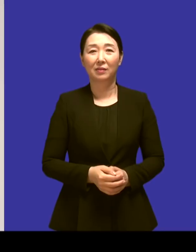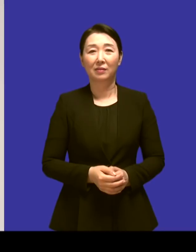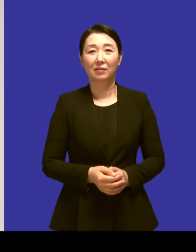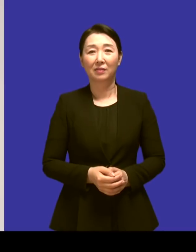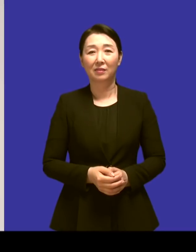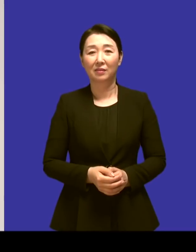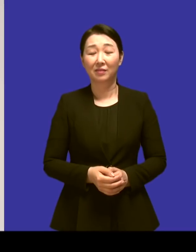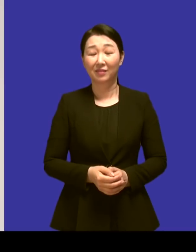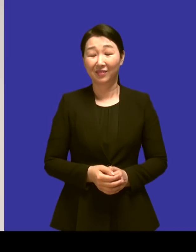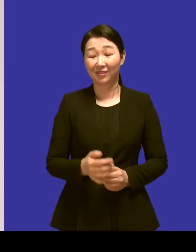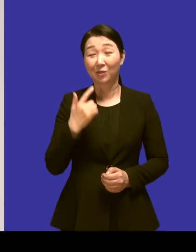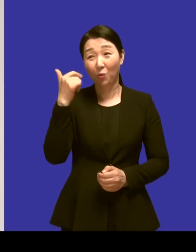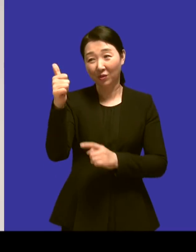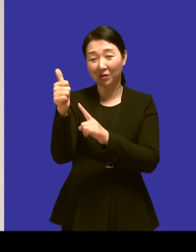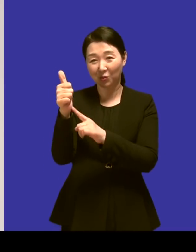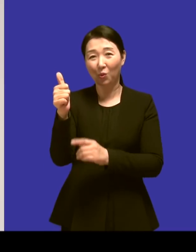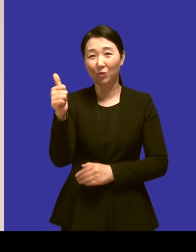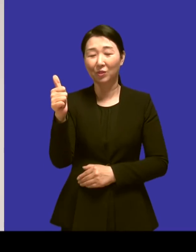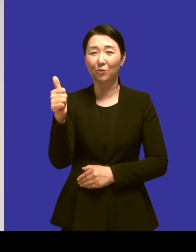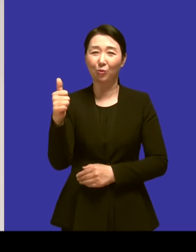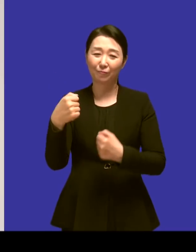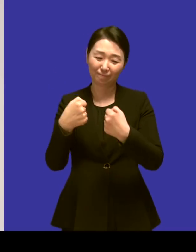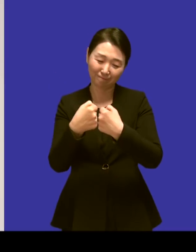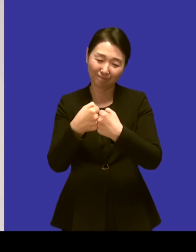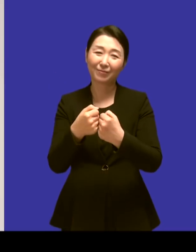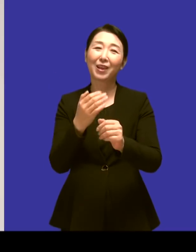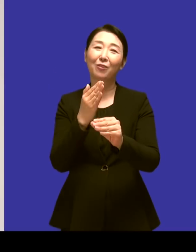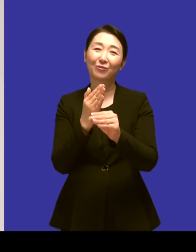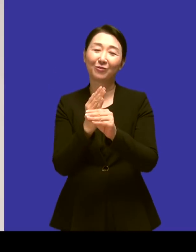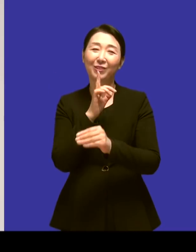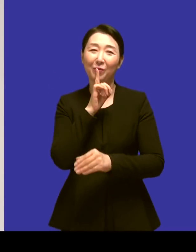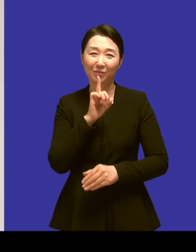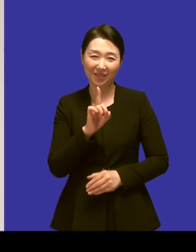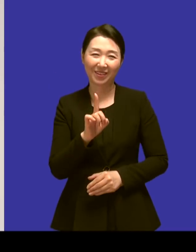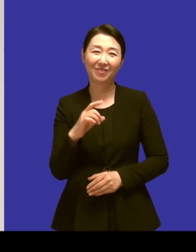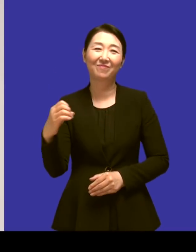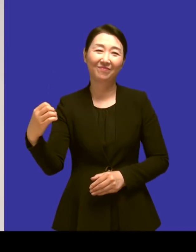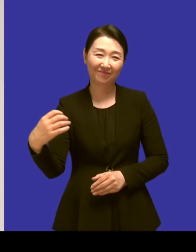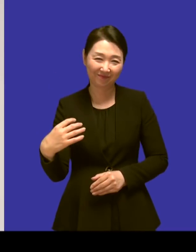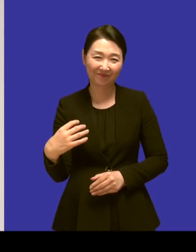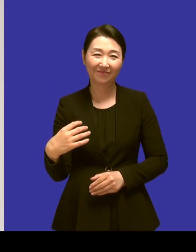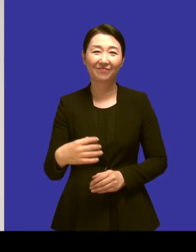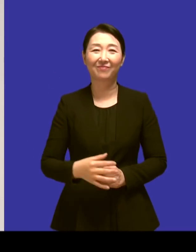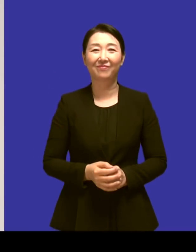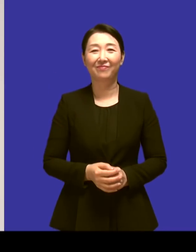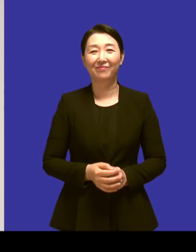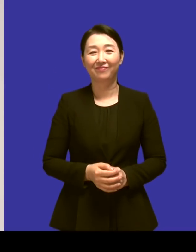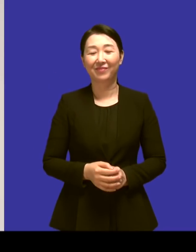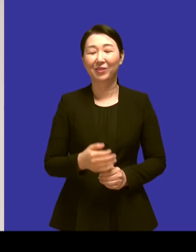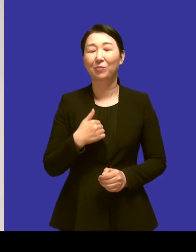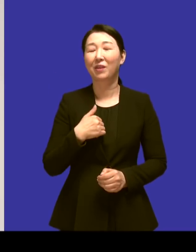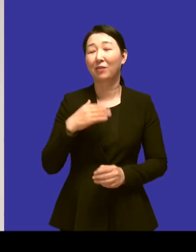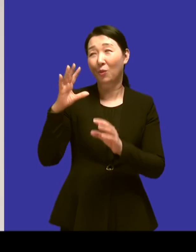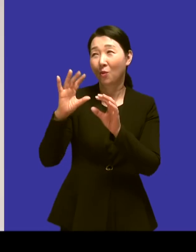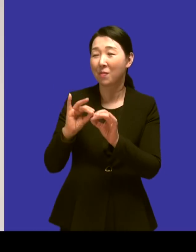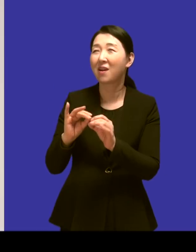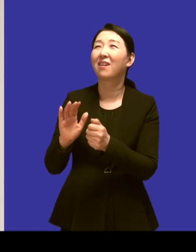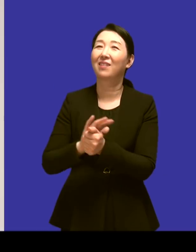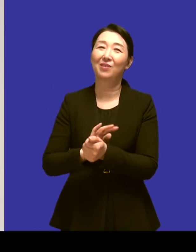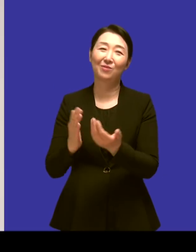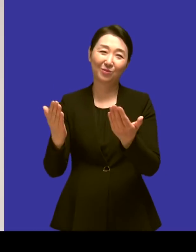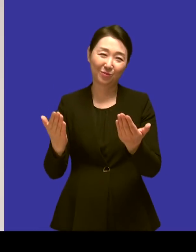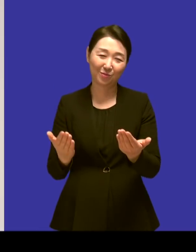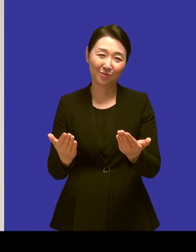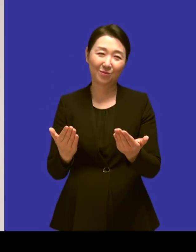그 본인도 그거에 대해서 싸워나가는 과정에 있다고 저에게 공감해 주셔서 제가 좀 많이 위로가 됐었던 기억이